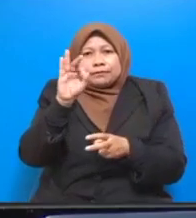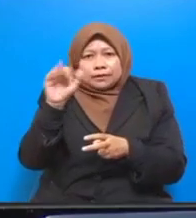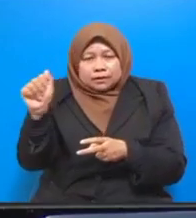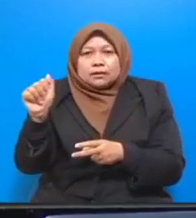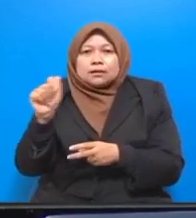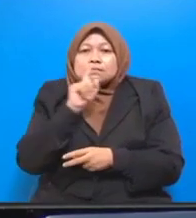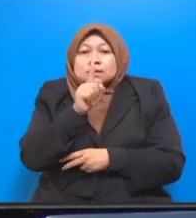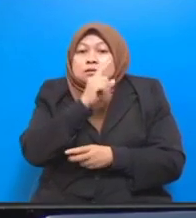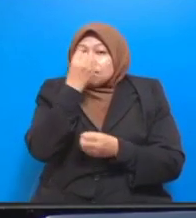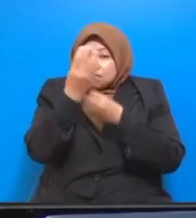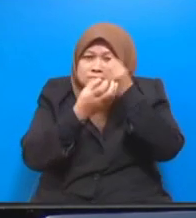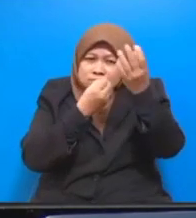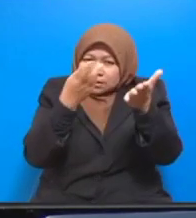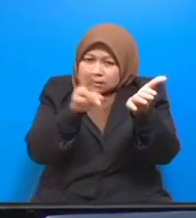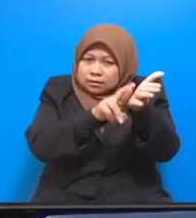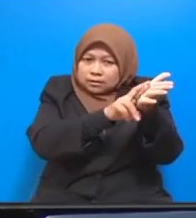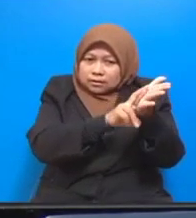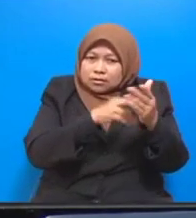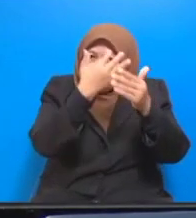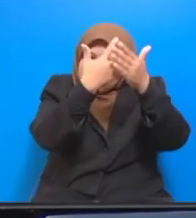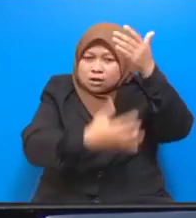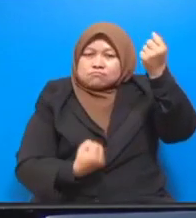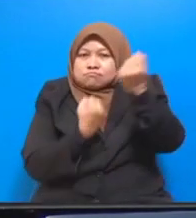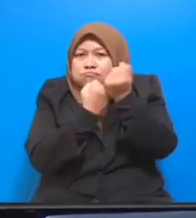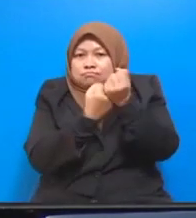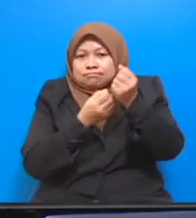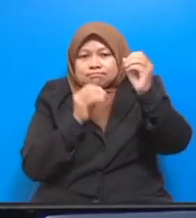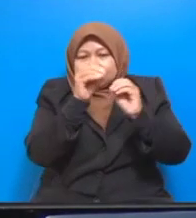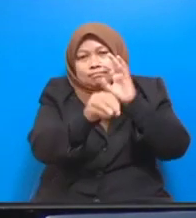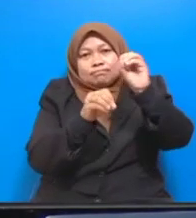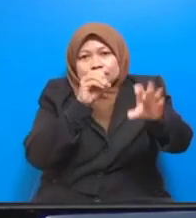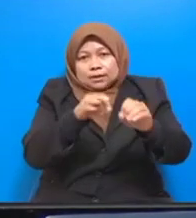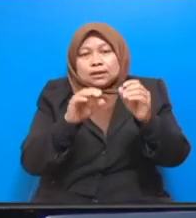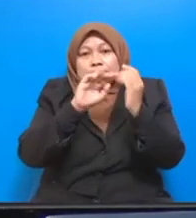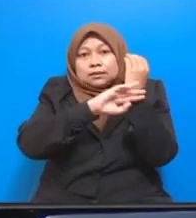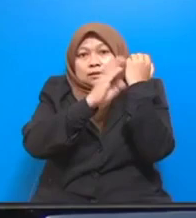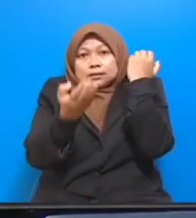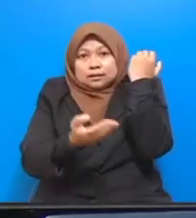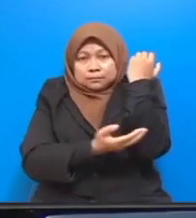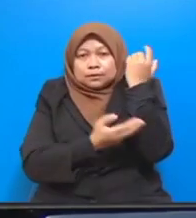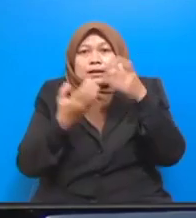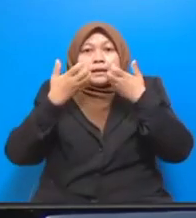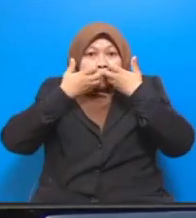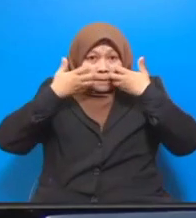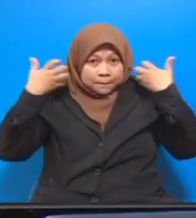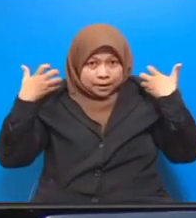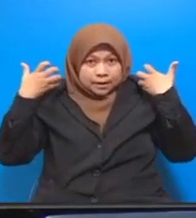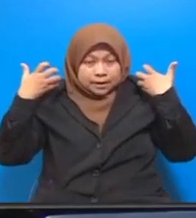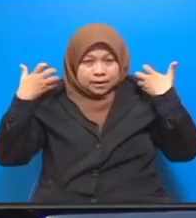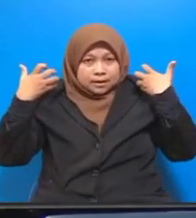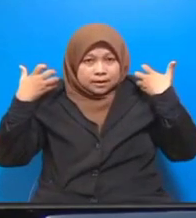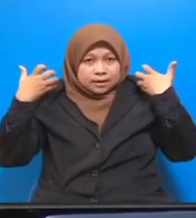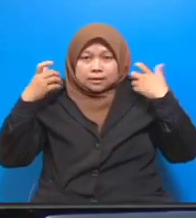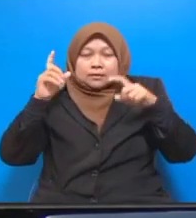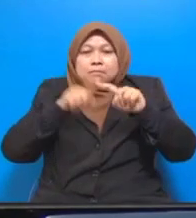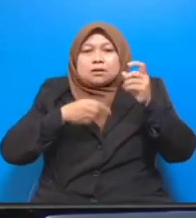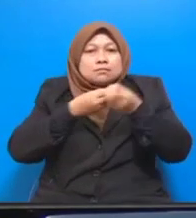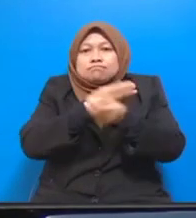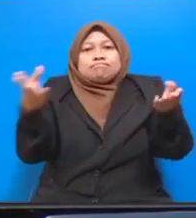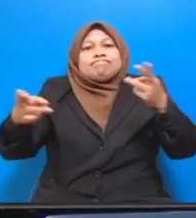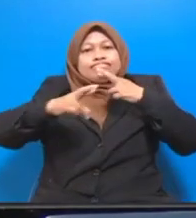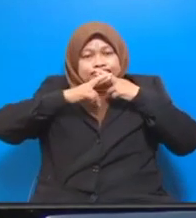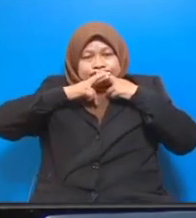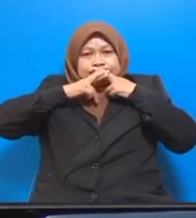segala maklumat dan record penyumbang kepada tabung harapan yang diterima oleh me bank tidak dapat dihebohkan